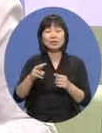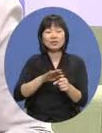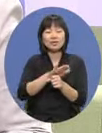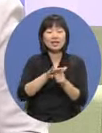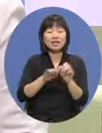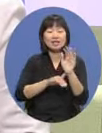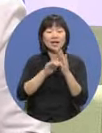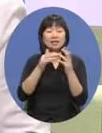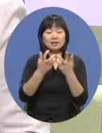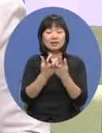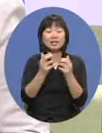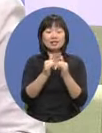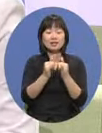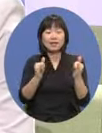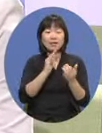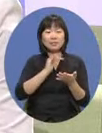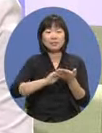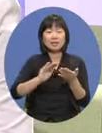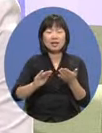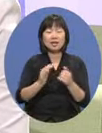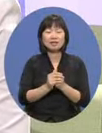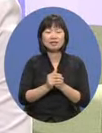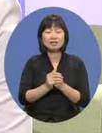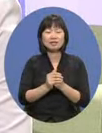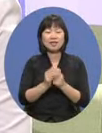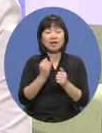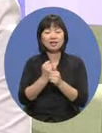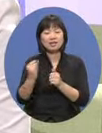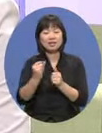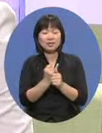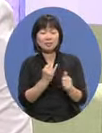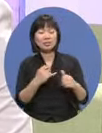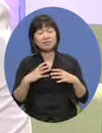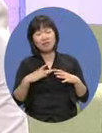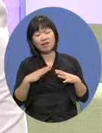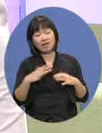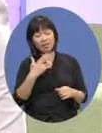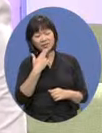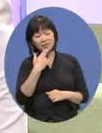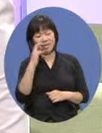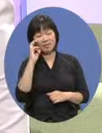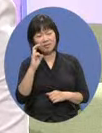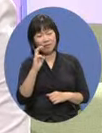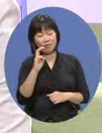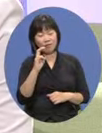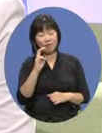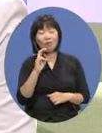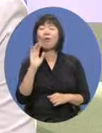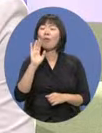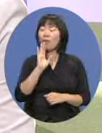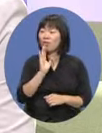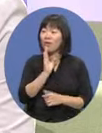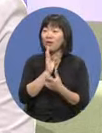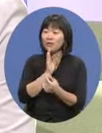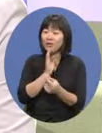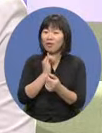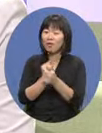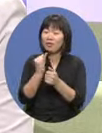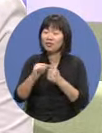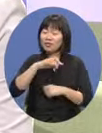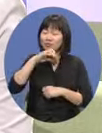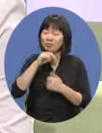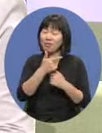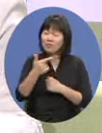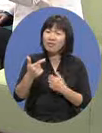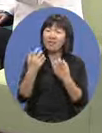사랑이 그득하신 분이에요. 그래도 아내는 네. 남편 자랑 안 하던데. 그렇죠. 부모님도 그렇네요. 아내분들이 오히려 불만들이 더 많으셨나